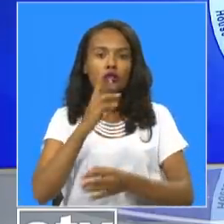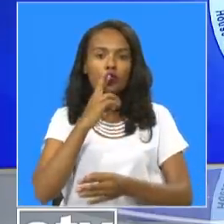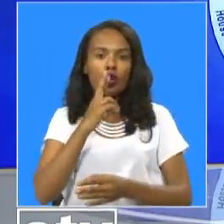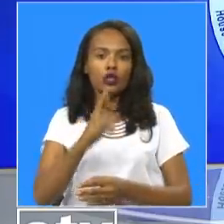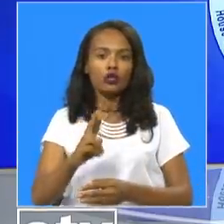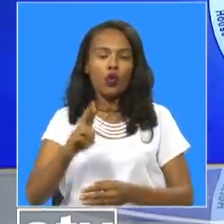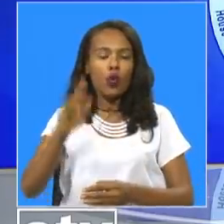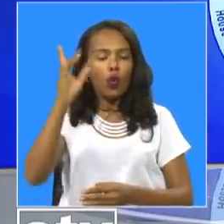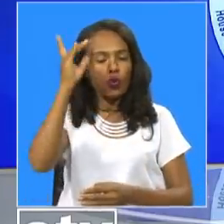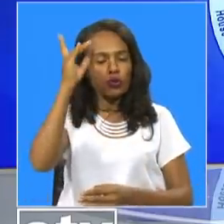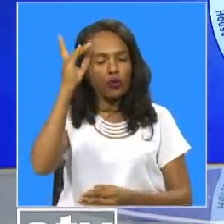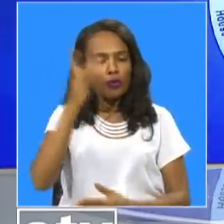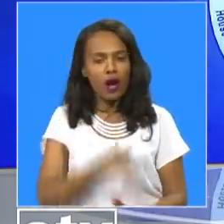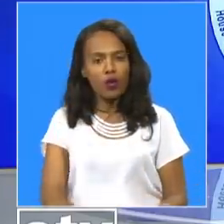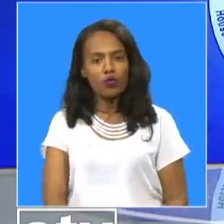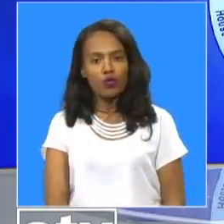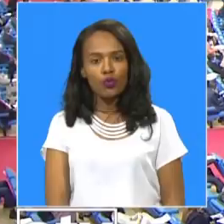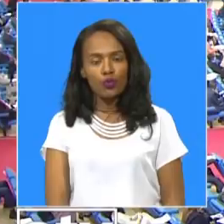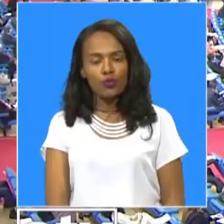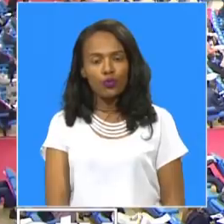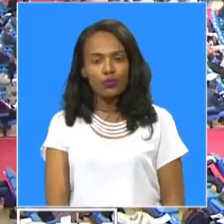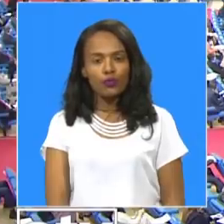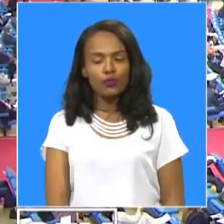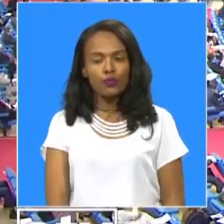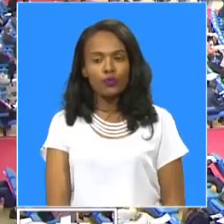ናቸው። ኮሰም ብርሃኑ ዝርዝር አለው።